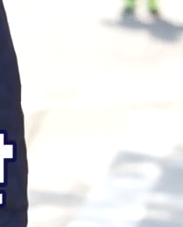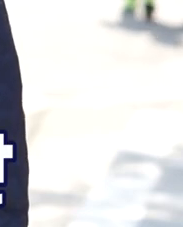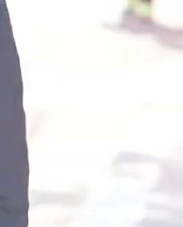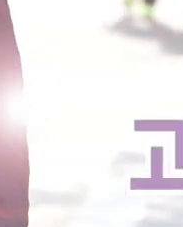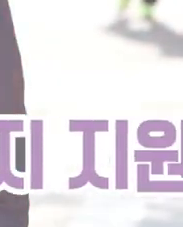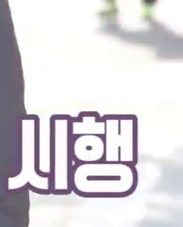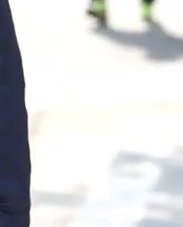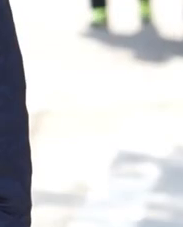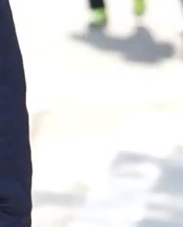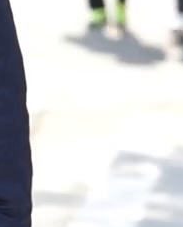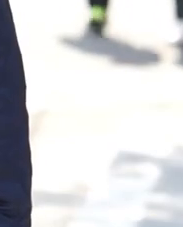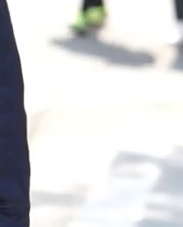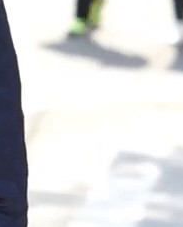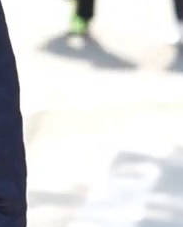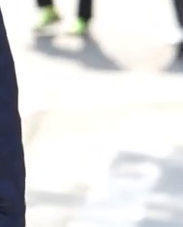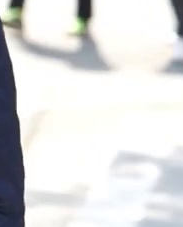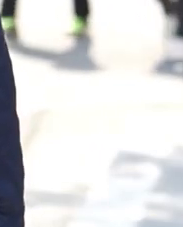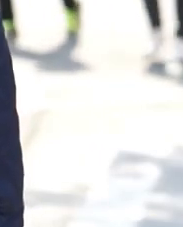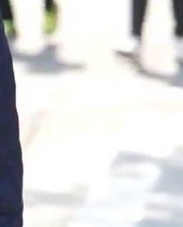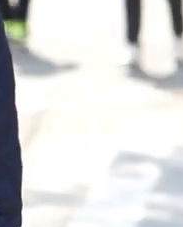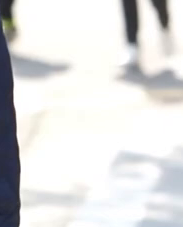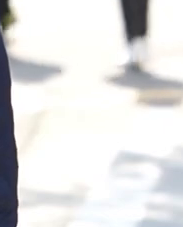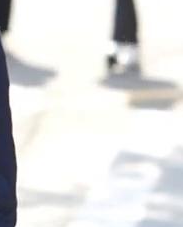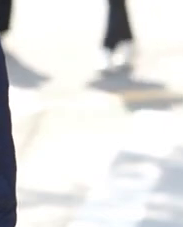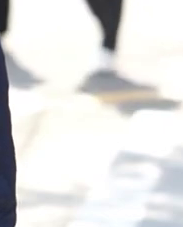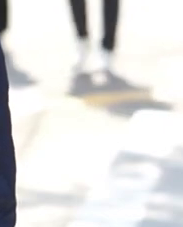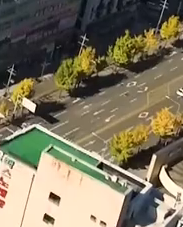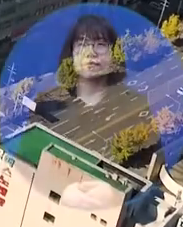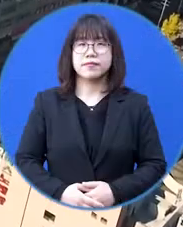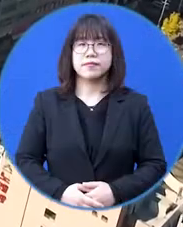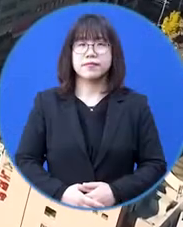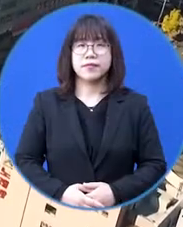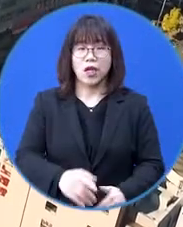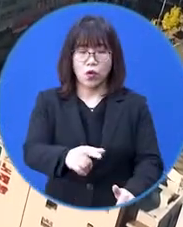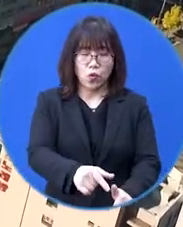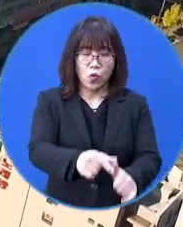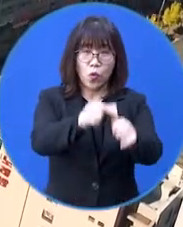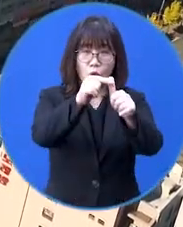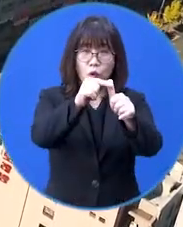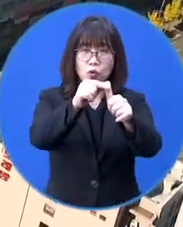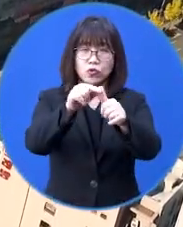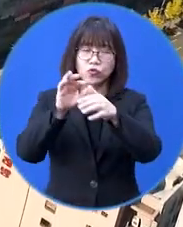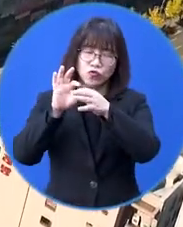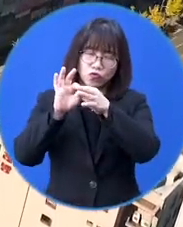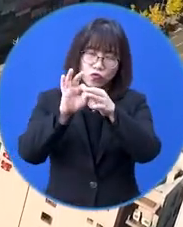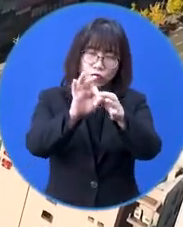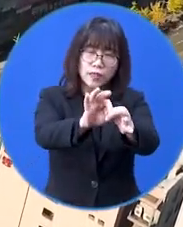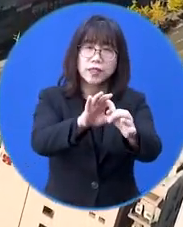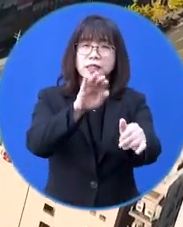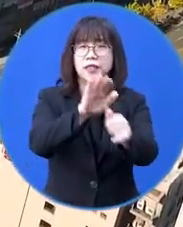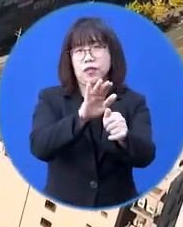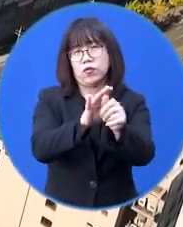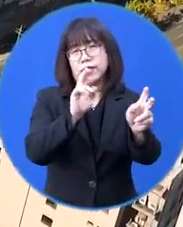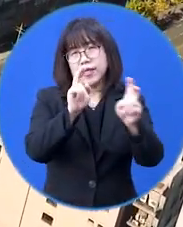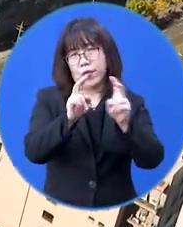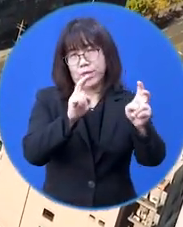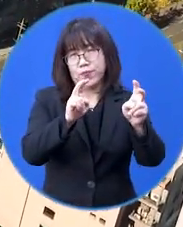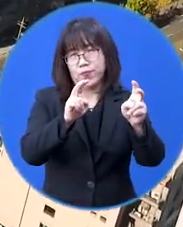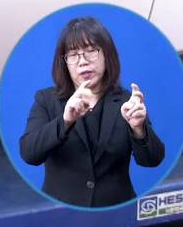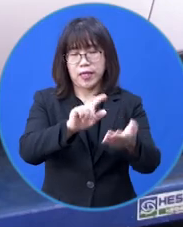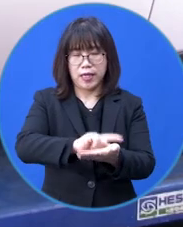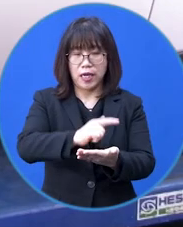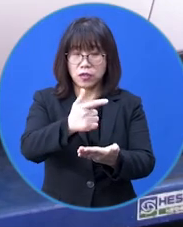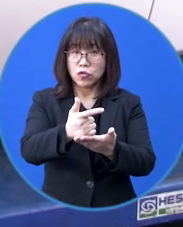유지를 위한 고용유지 지원 사업을 실시합니다. 고용유지 지원 사업은 강서구 소재 5인